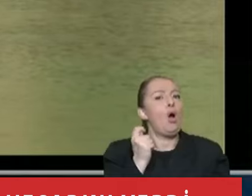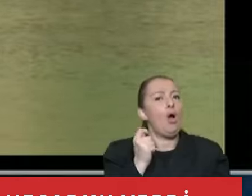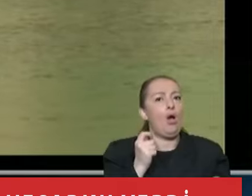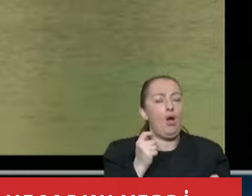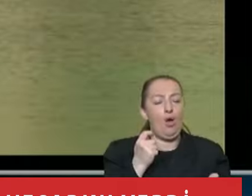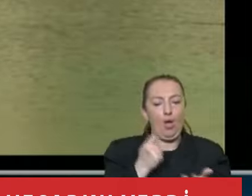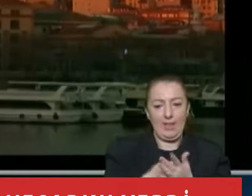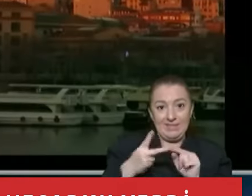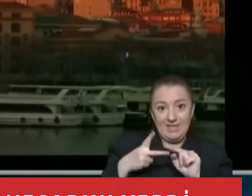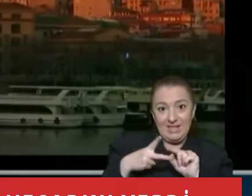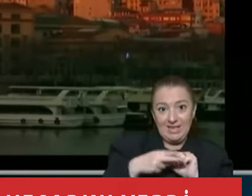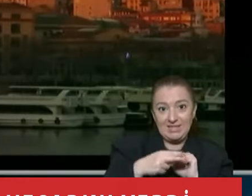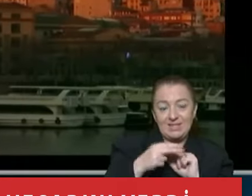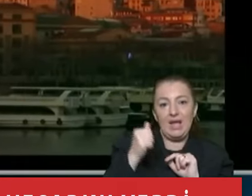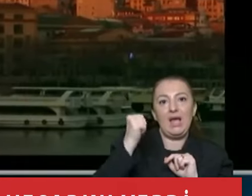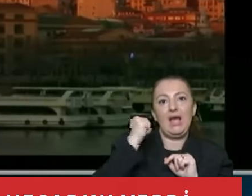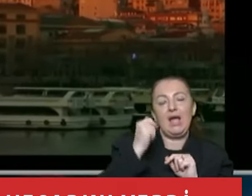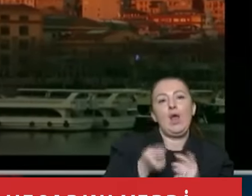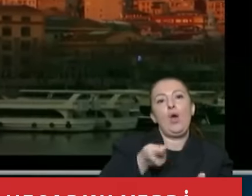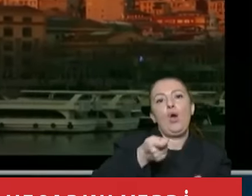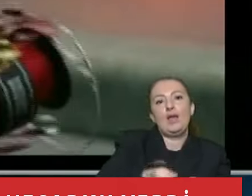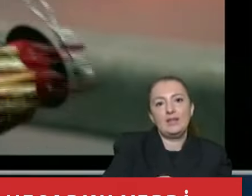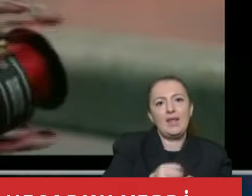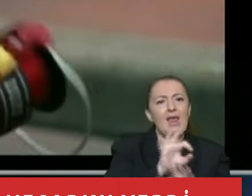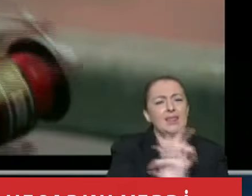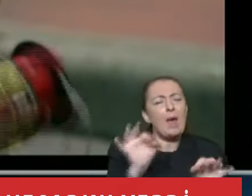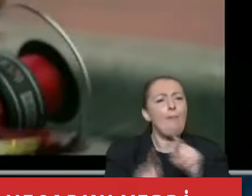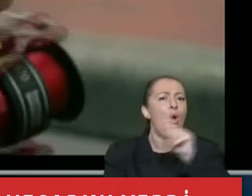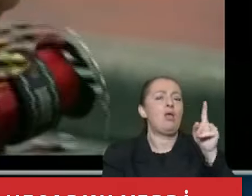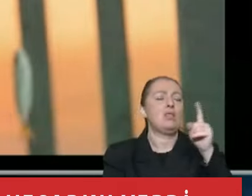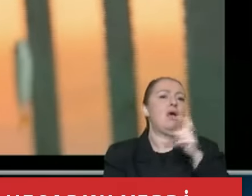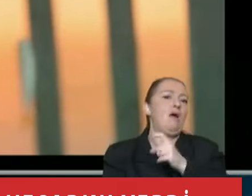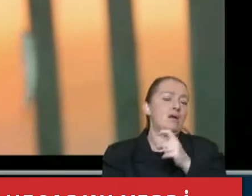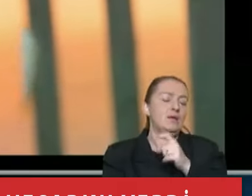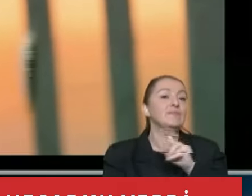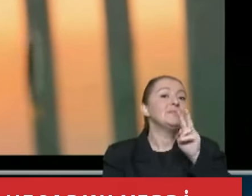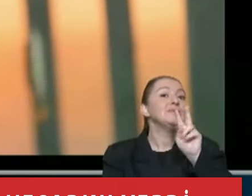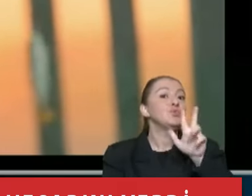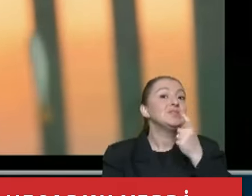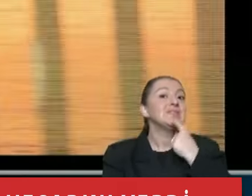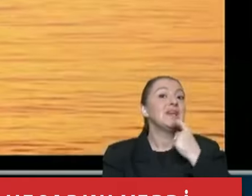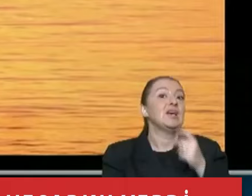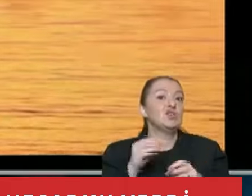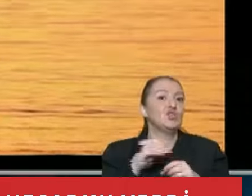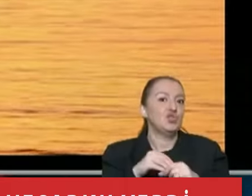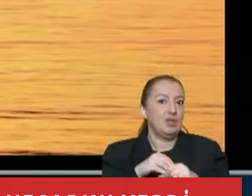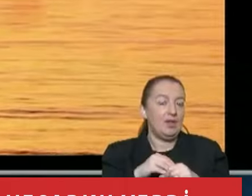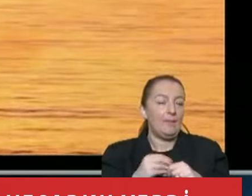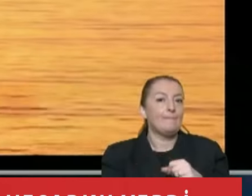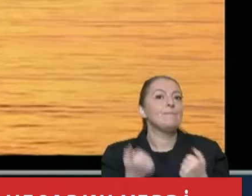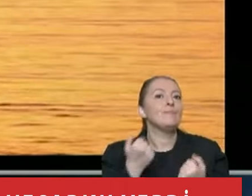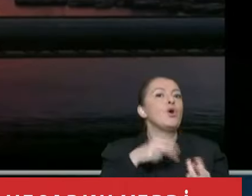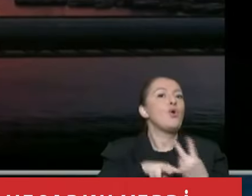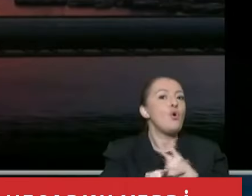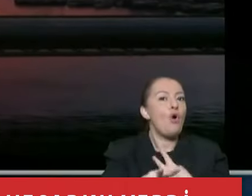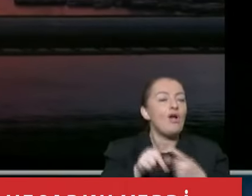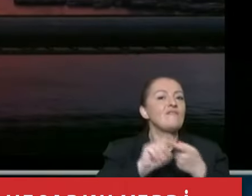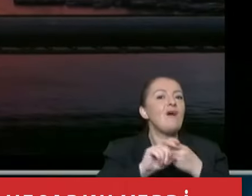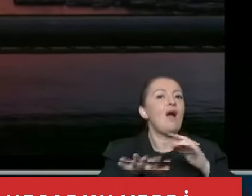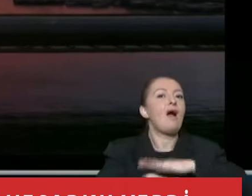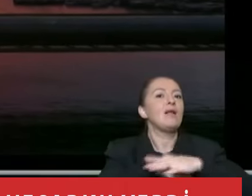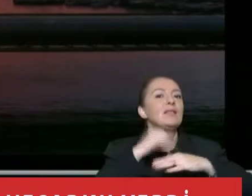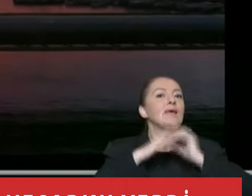kesilerek geri Ödemiş durumdayız tam 10 ayda 2023 yılı içerisinde Ulaştırma ve altyapı